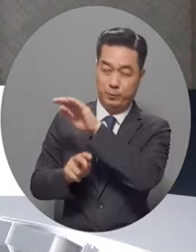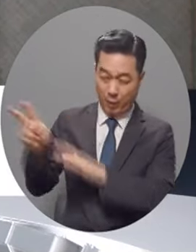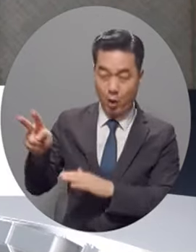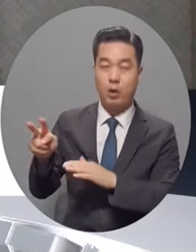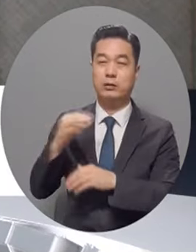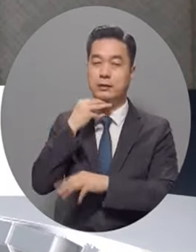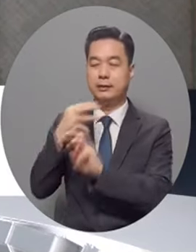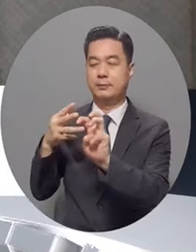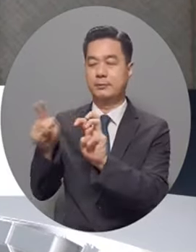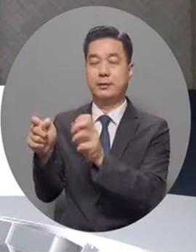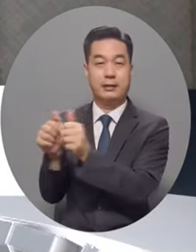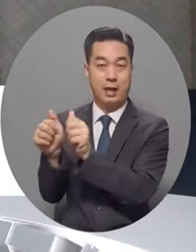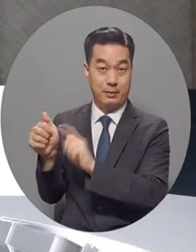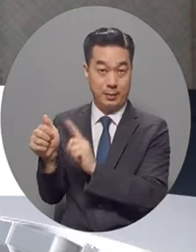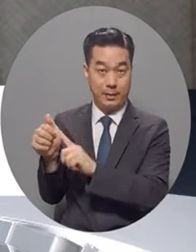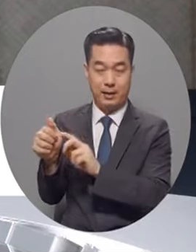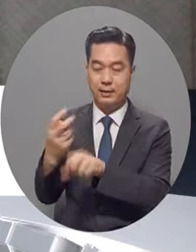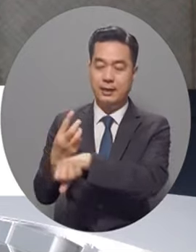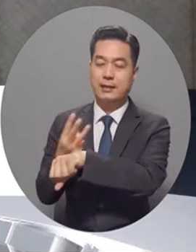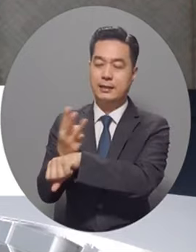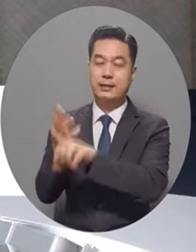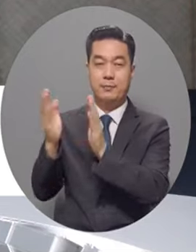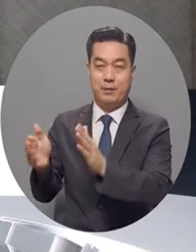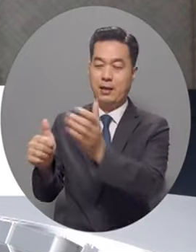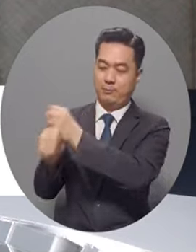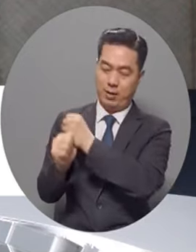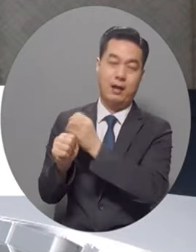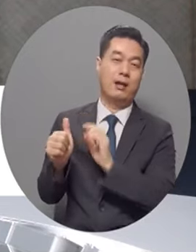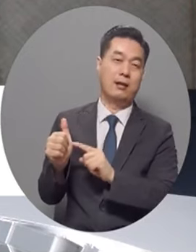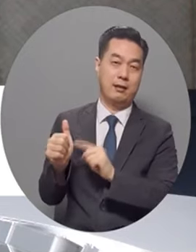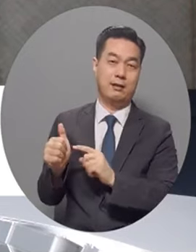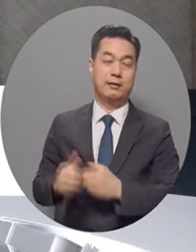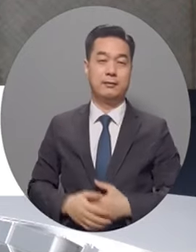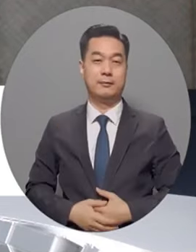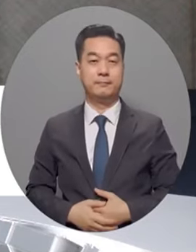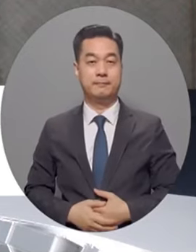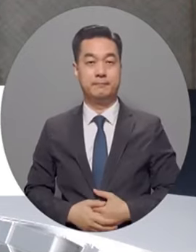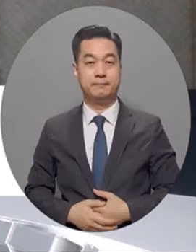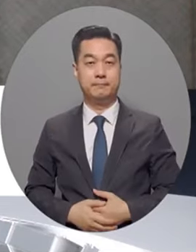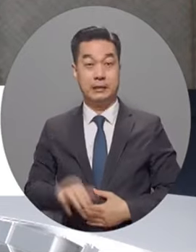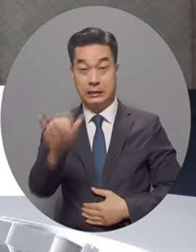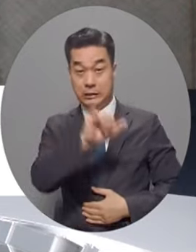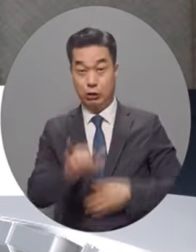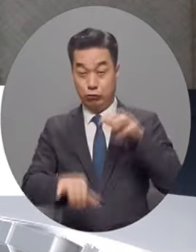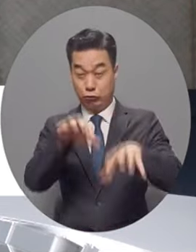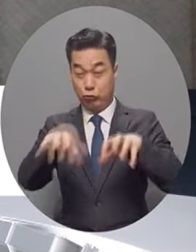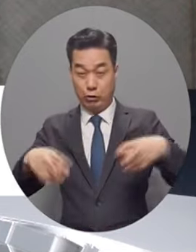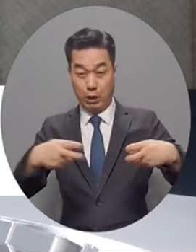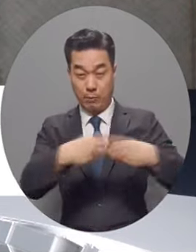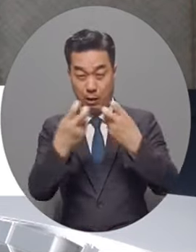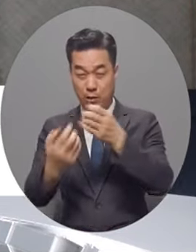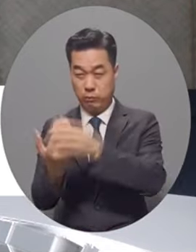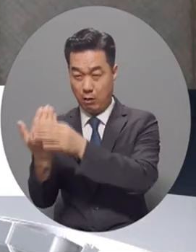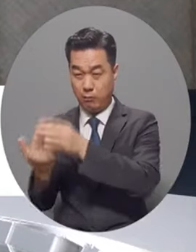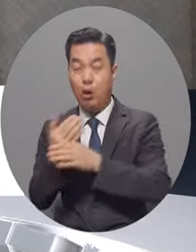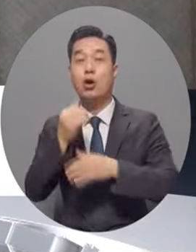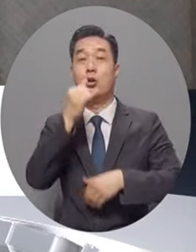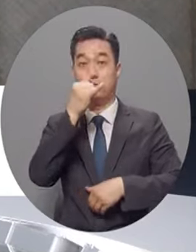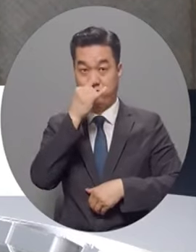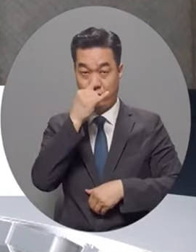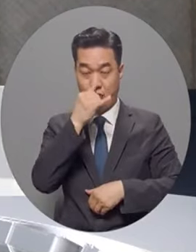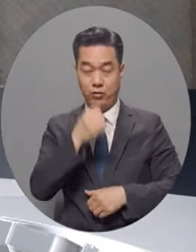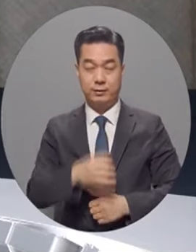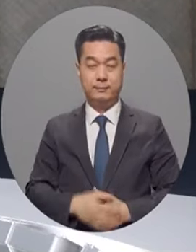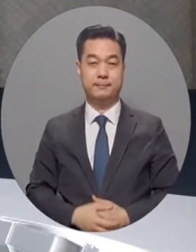있는 30대 남성이 시간 만에 경찰에 붙잡혔습니다 전국 곳곳에서 교통 사고도 따랐습니다 사건 사고